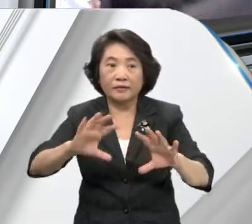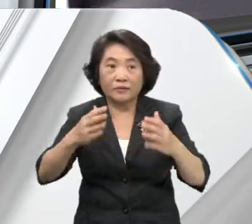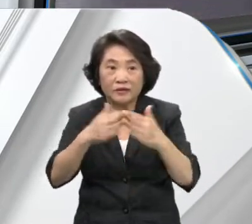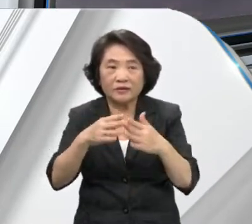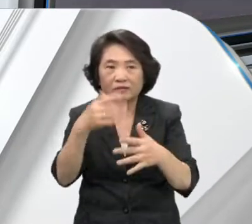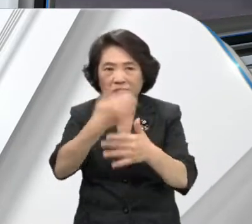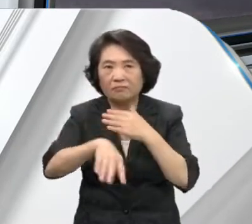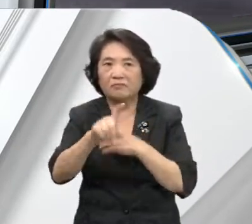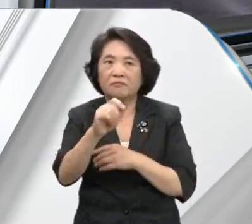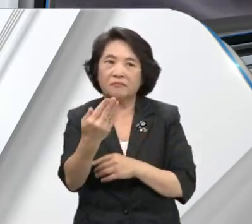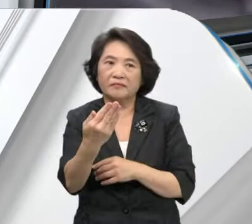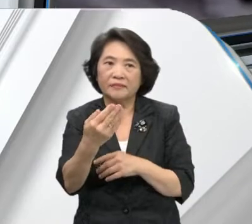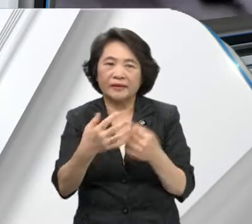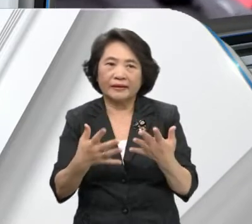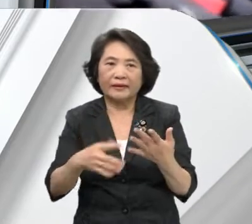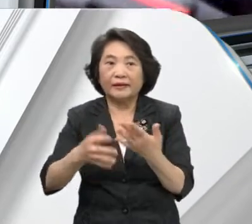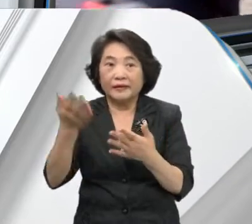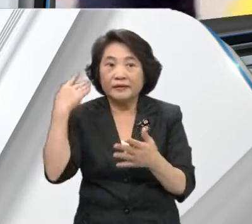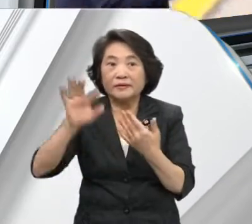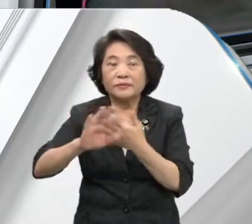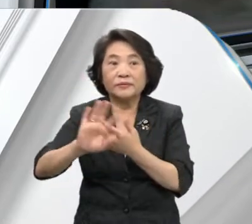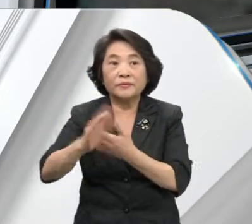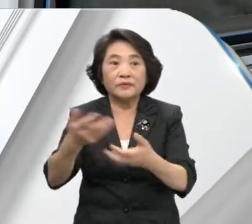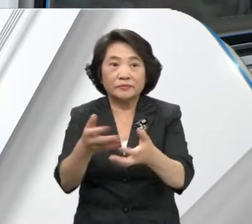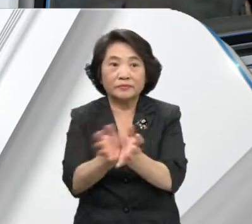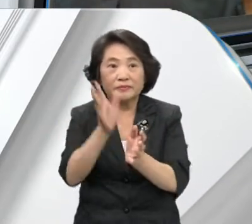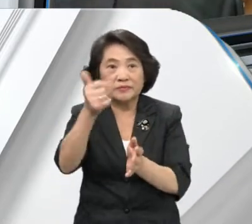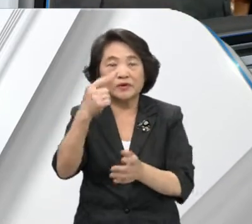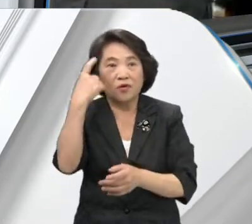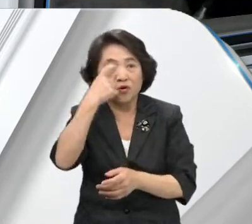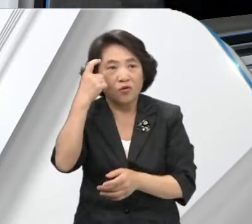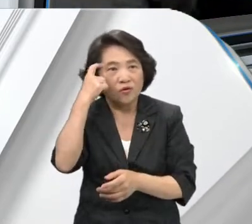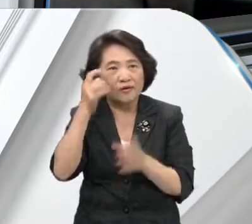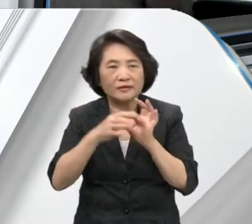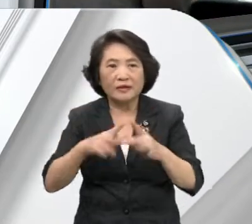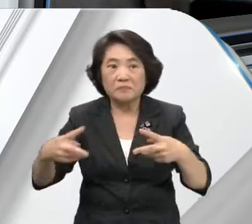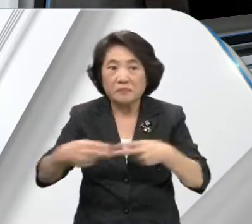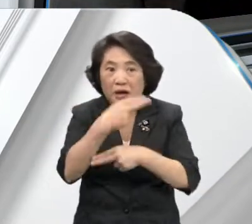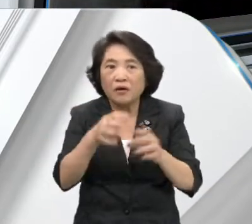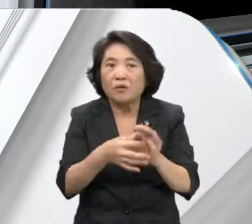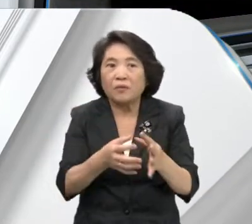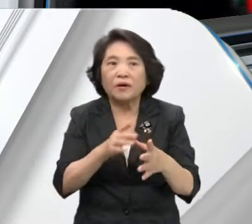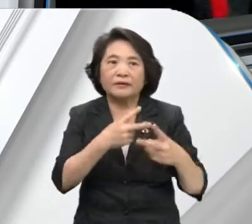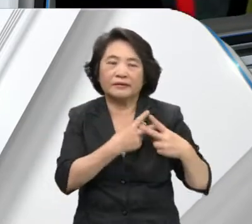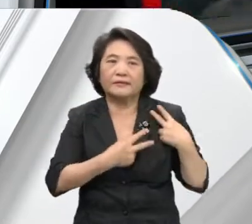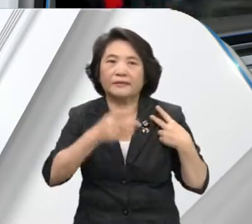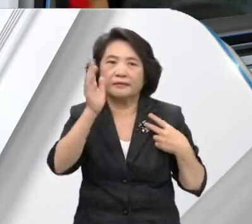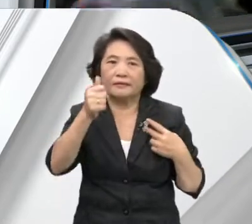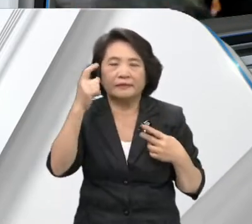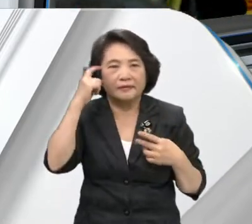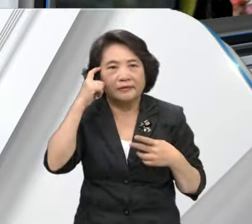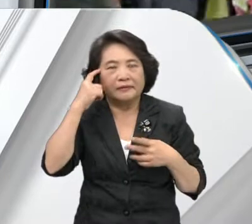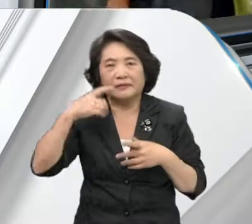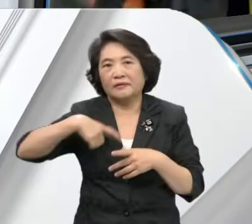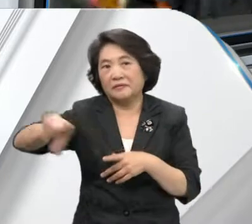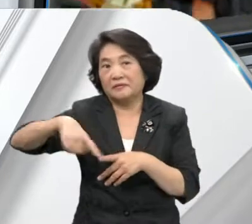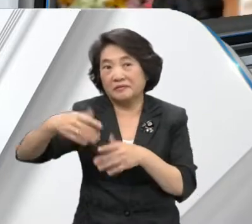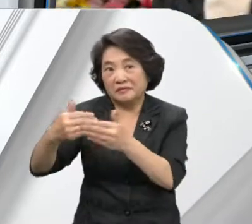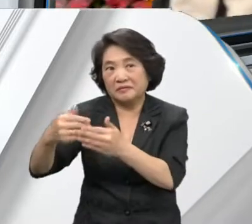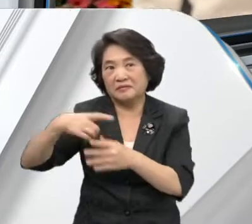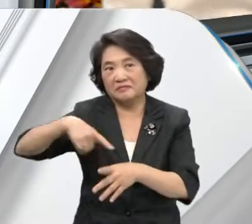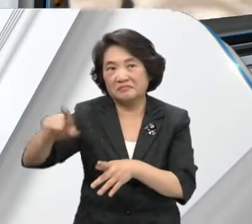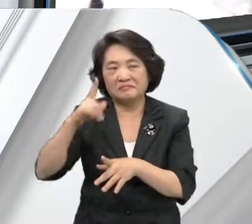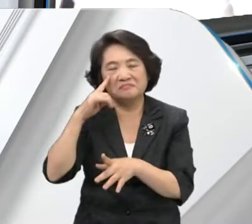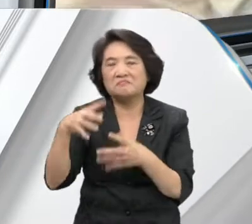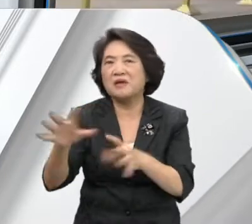十九章，前外交部长欧丰年表示，礼拜团告危机问题是蔡政府的两岸关系，对沙哈来会